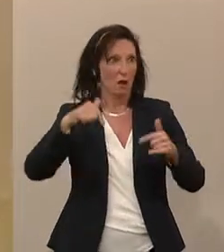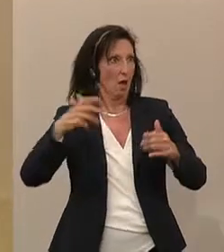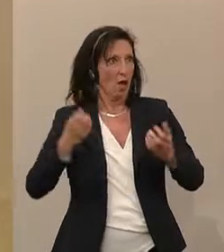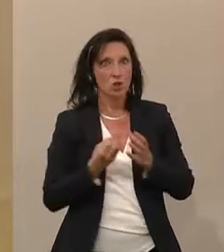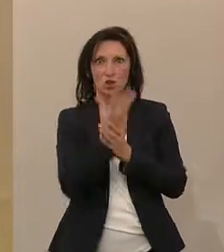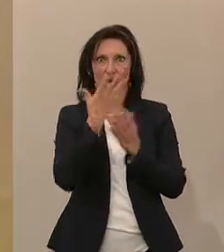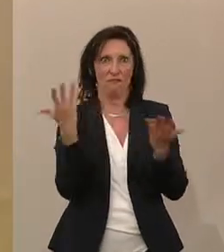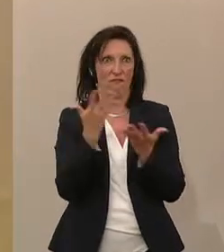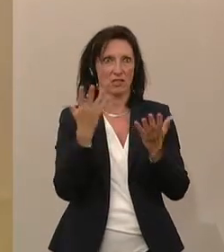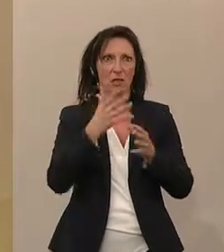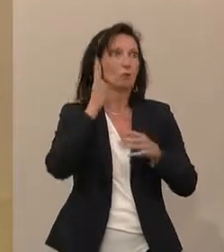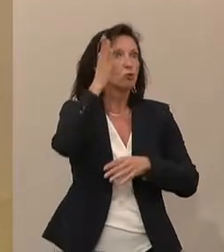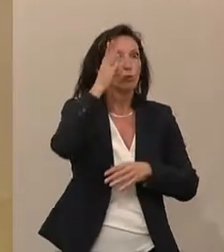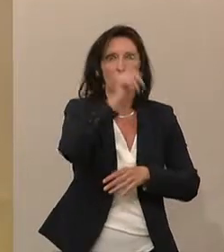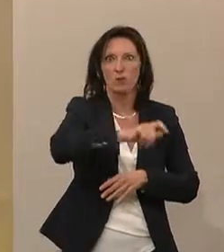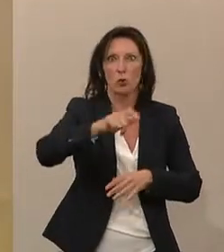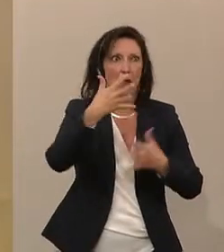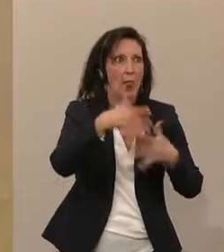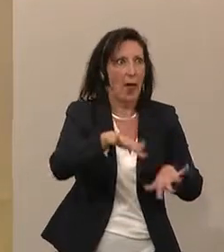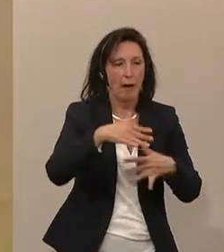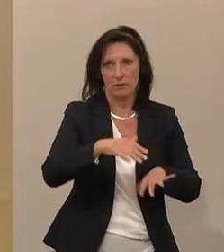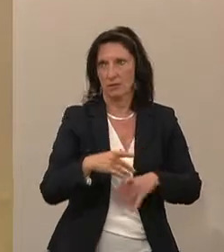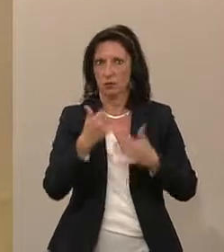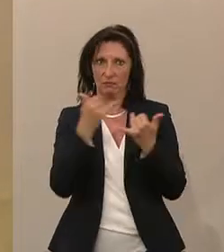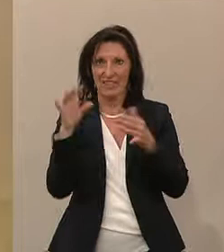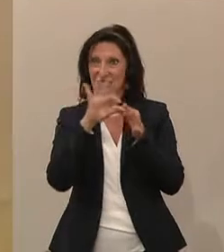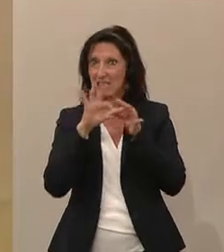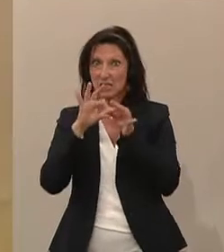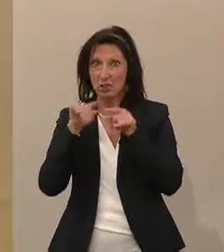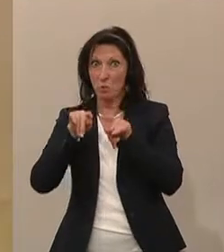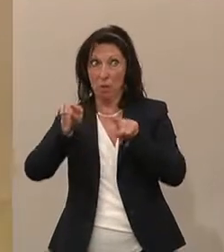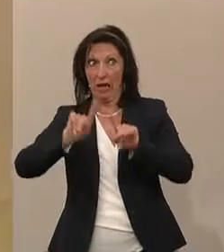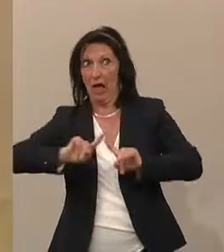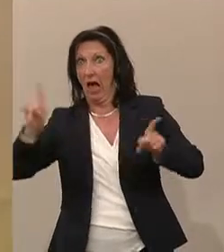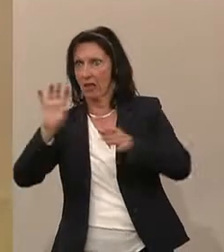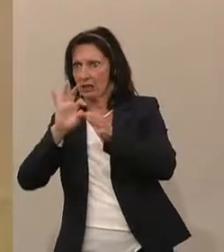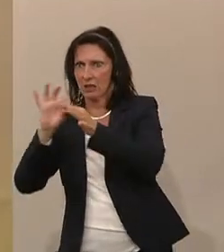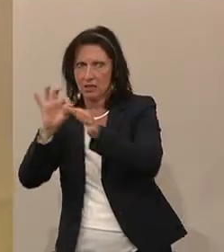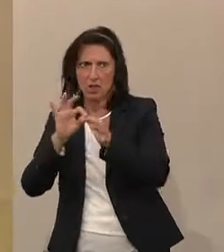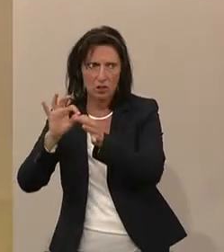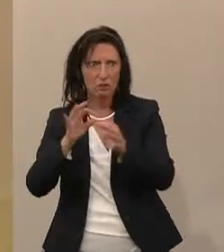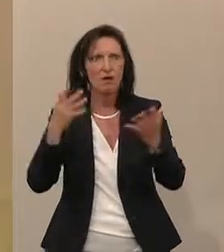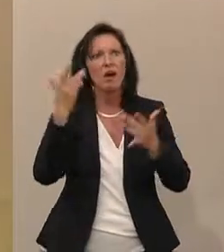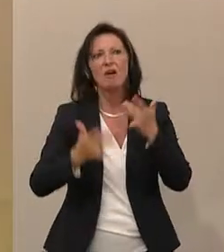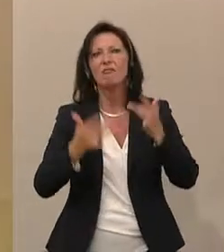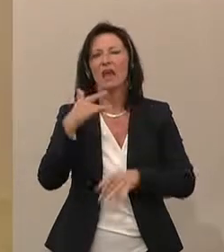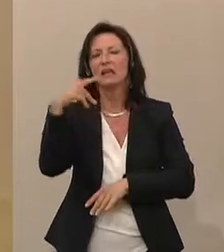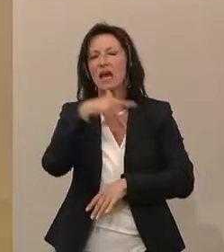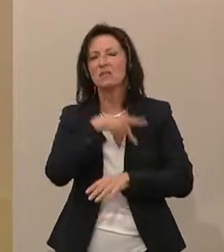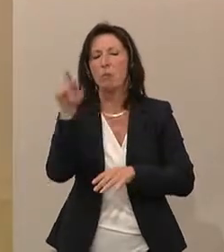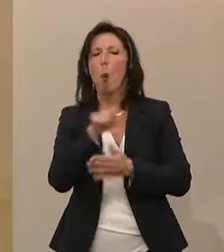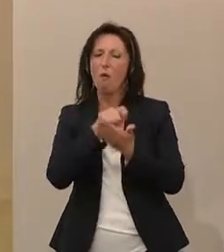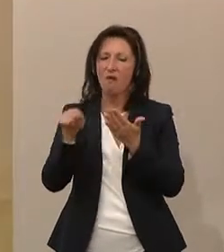produzieren Parallelgesellschaften, wenn die deutsche Sprache nicht ordentlich gelernt wird. Ja, wahrscheinlich produzieren wir SPÖ-Wähler, aber das ist tragisch.